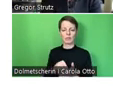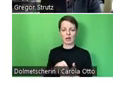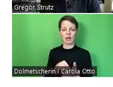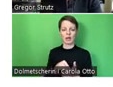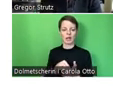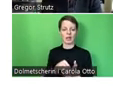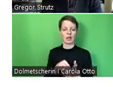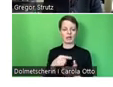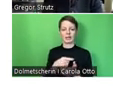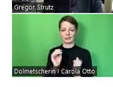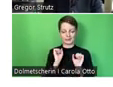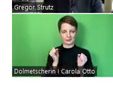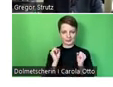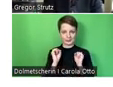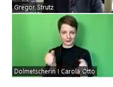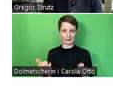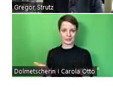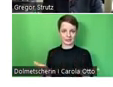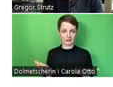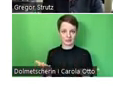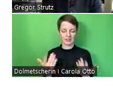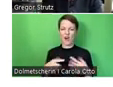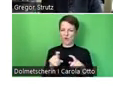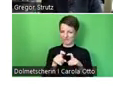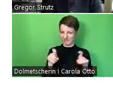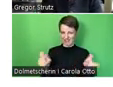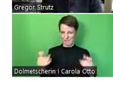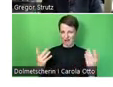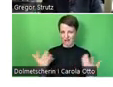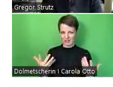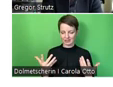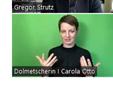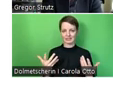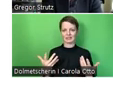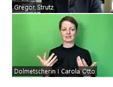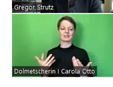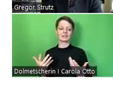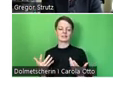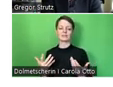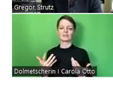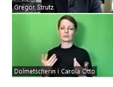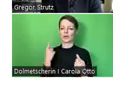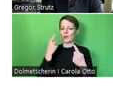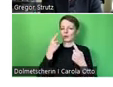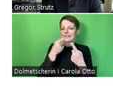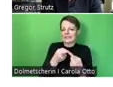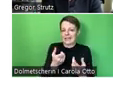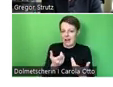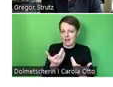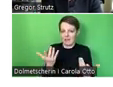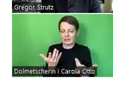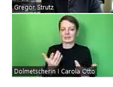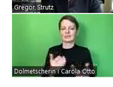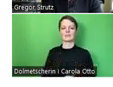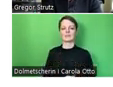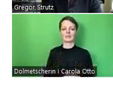die sich sozusagen engagieren. Und worum geht es letzten Endes insgesamt? Es geht darum, dass wir zum einen